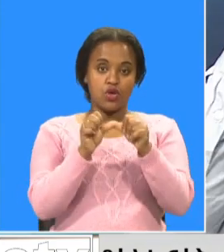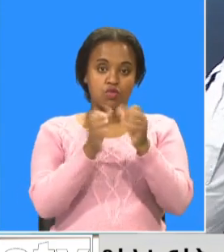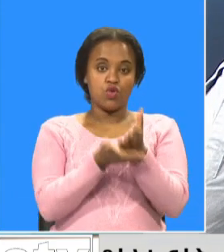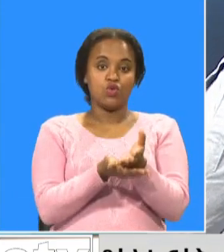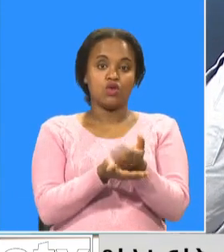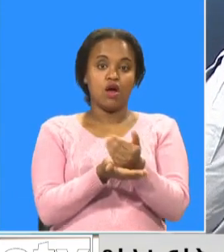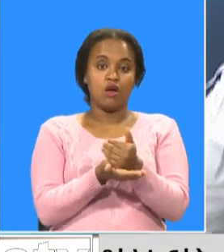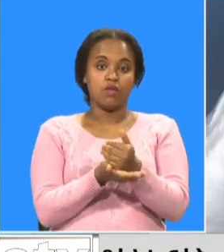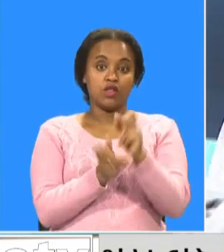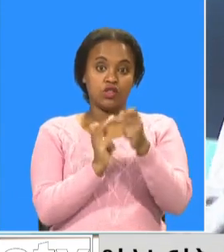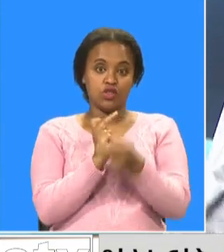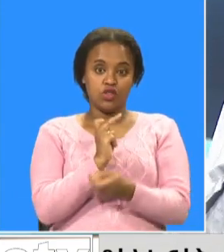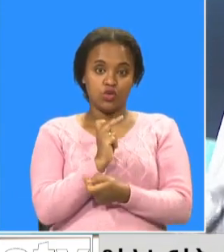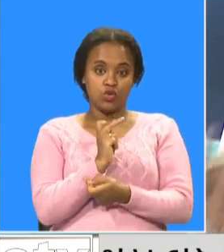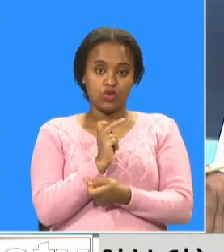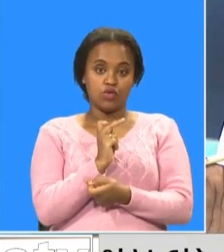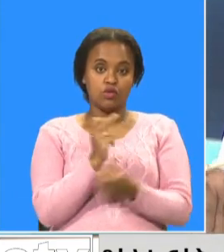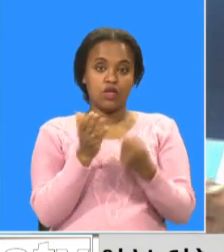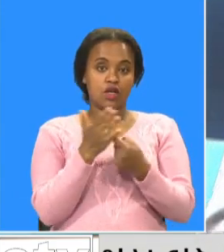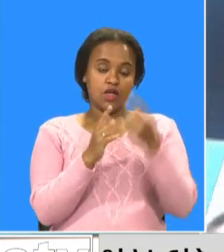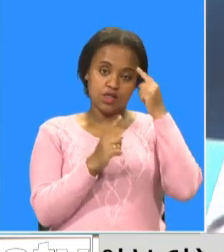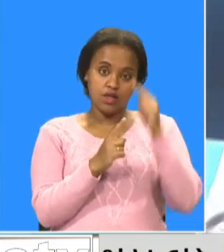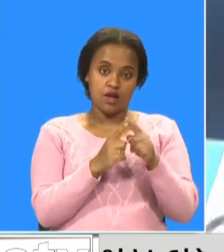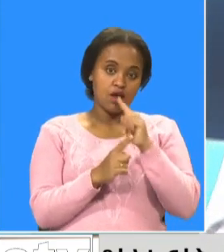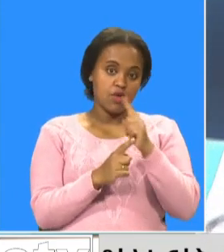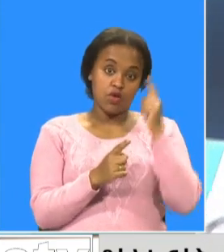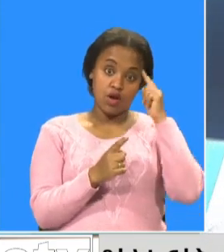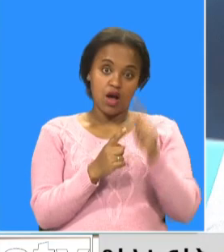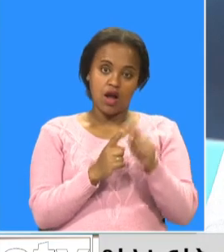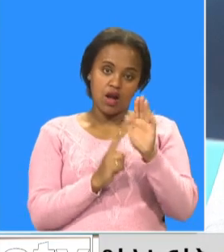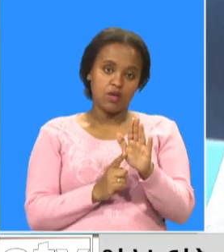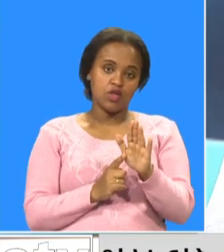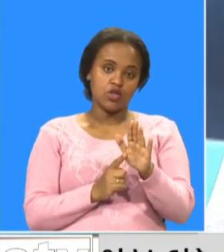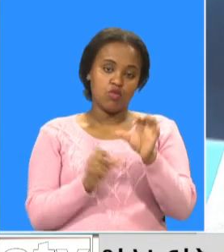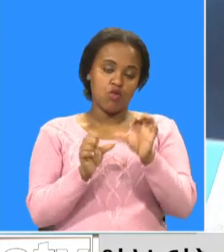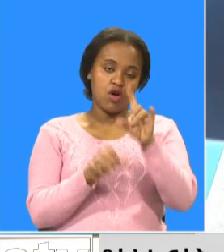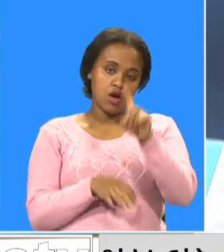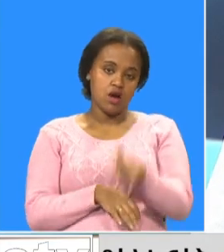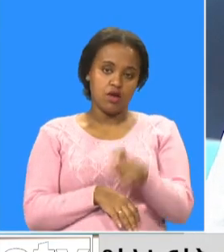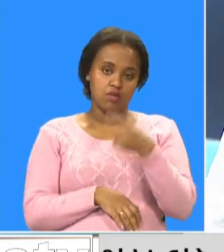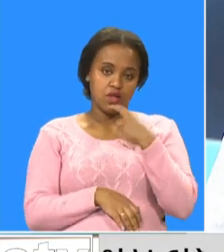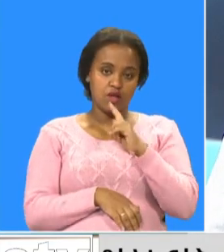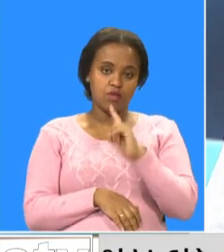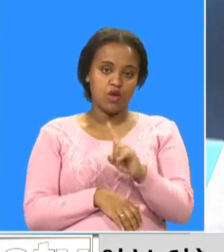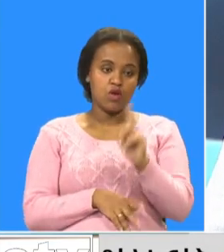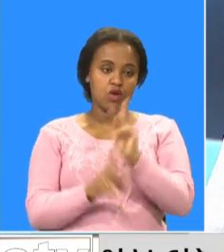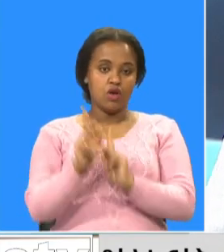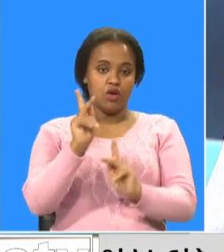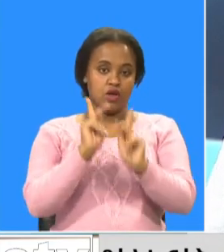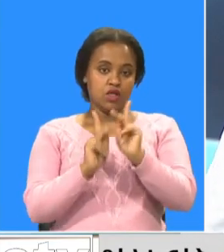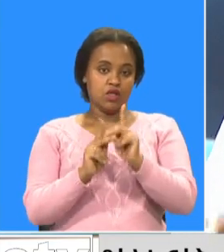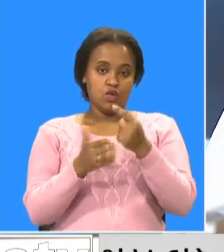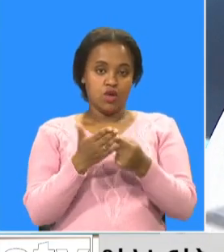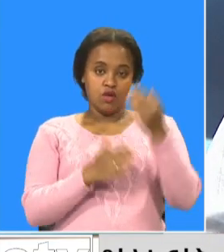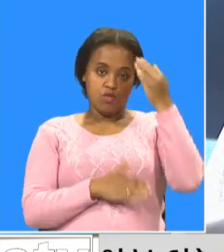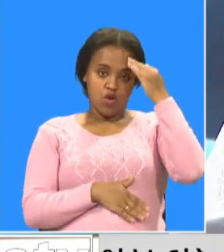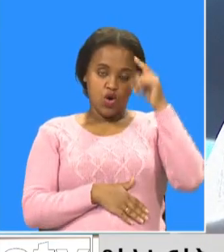አምራች ድርጅቶችም ያሉት ለዚህ ዓላማ ነው። ስለዚህ ለዓላማቸው መዋል አለባቸው የሚል ነው። ህብረተሰቡም ይሄንን ማወቅ አለበት